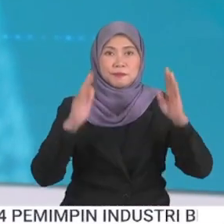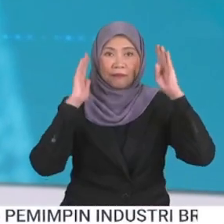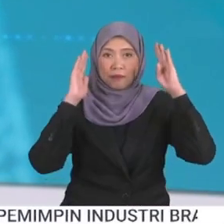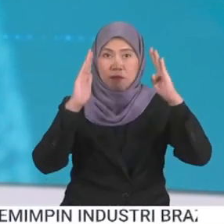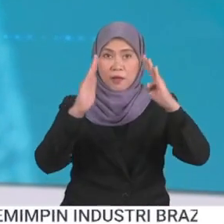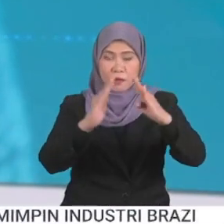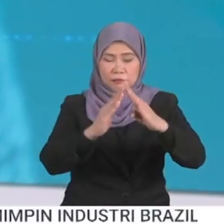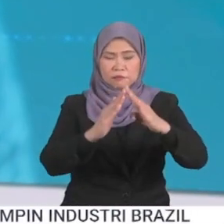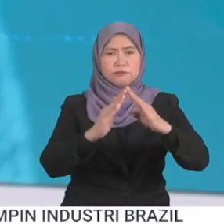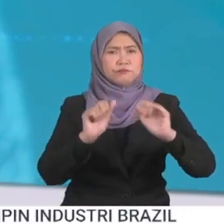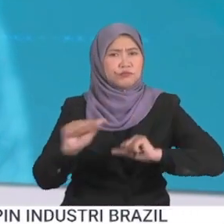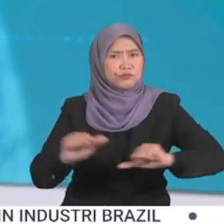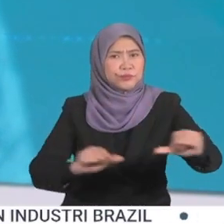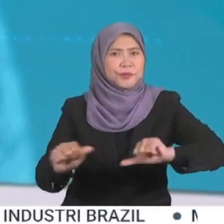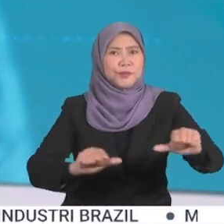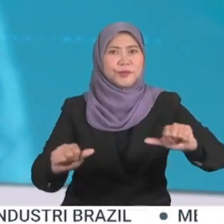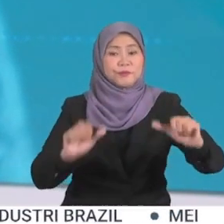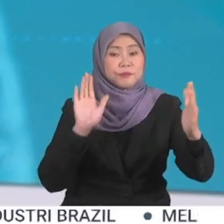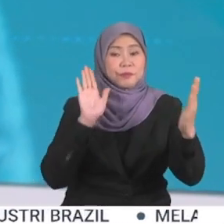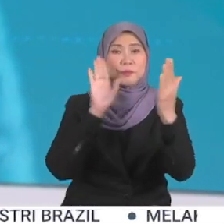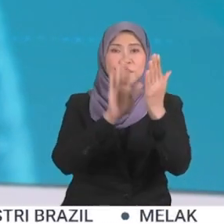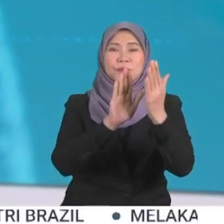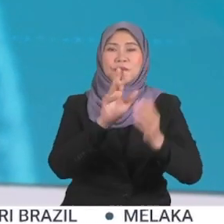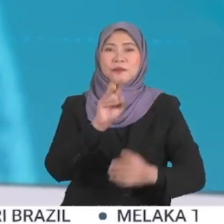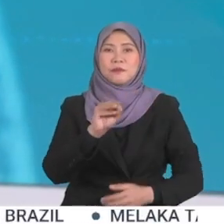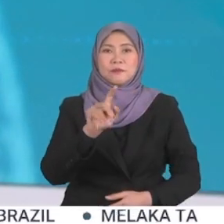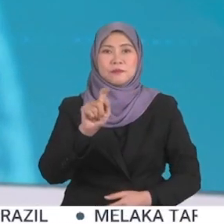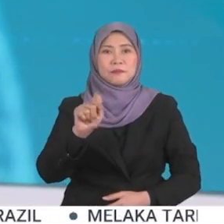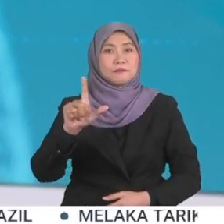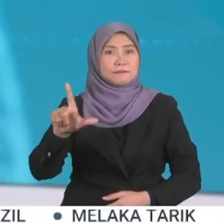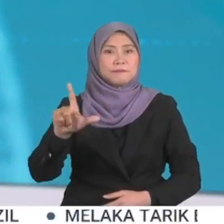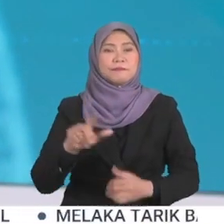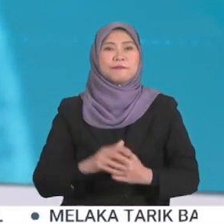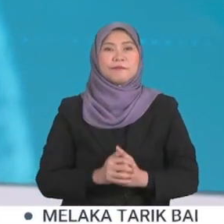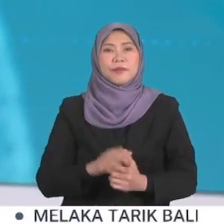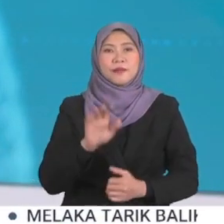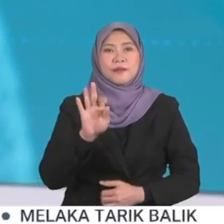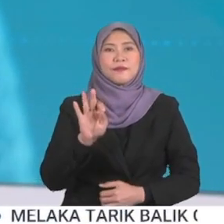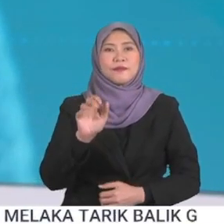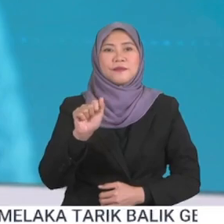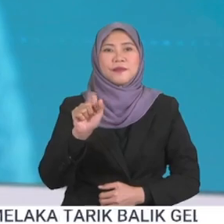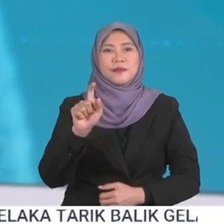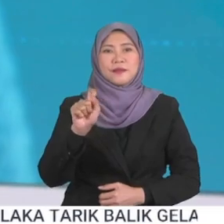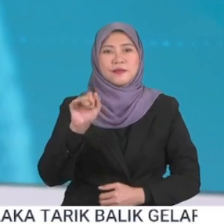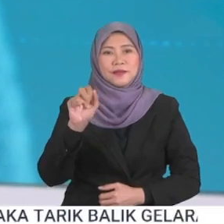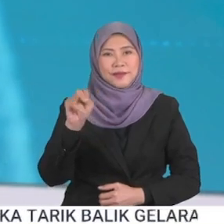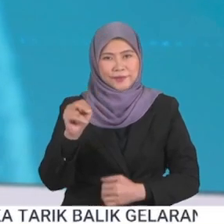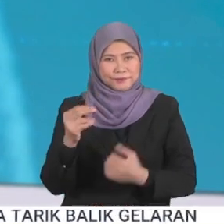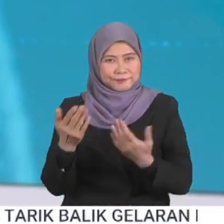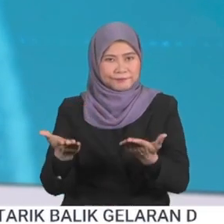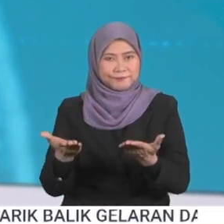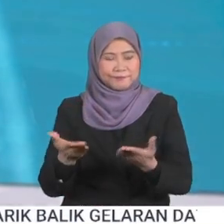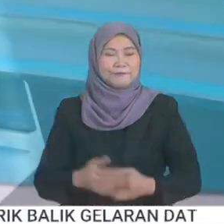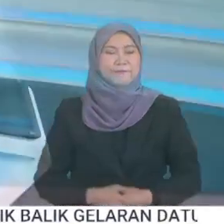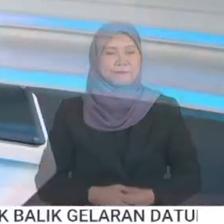Pahang ambil langkah proaktif hadapi monsun timur laut. Fatin Nasuah Rashid ada perinciannya. Silakan